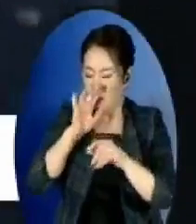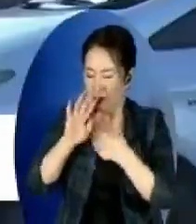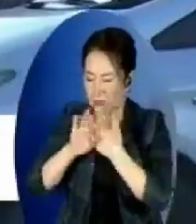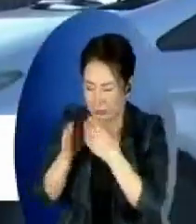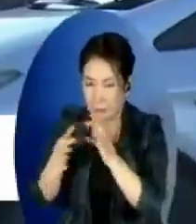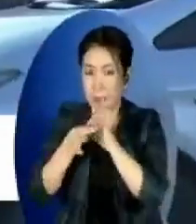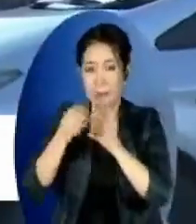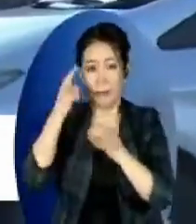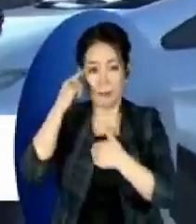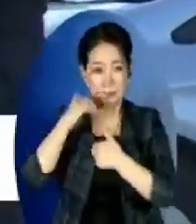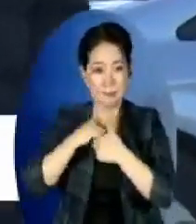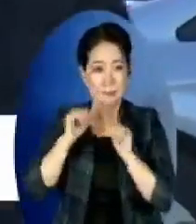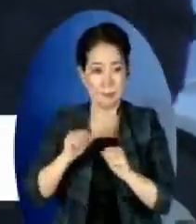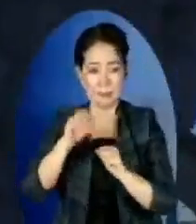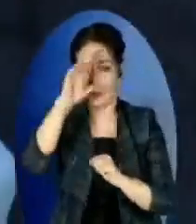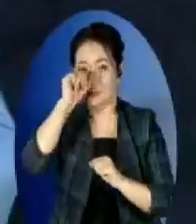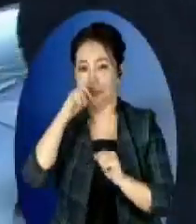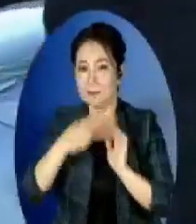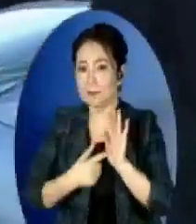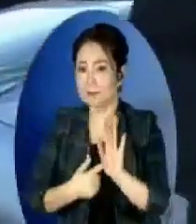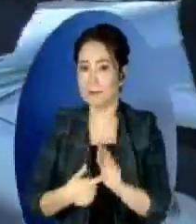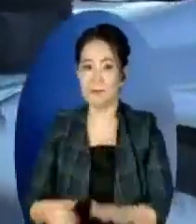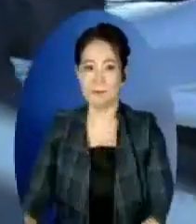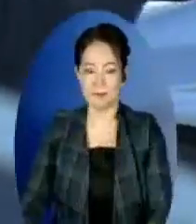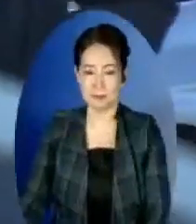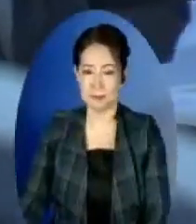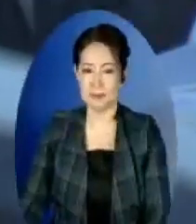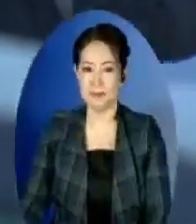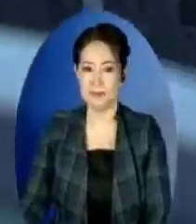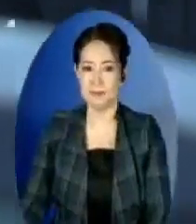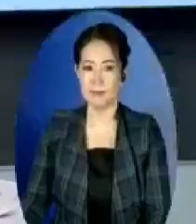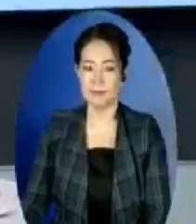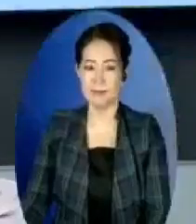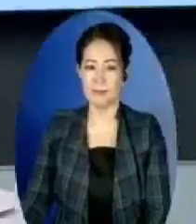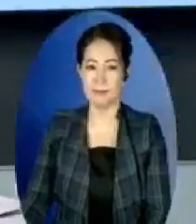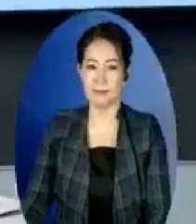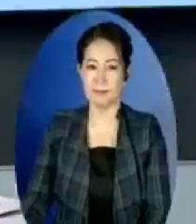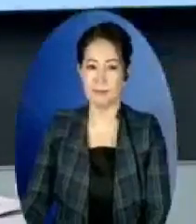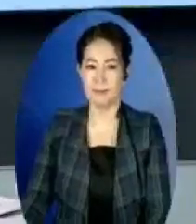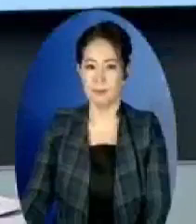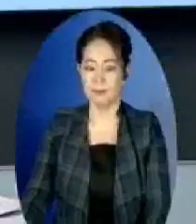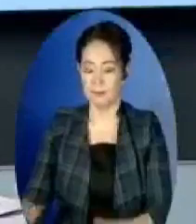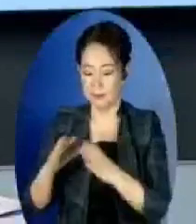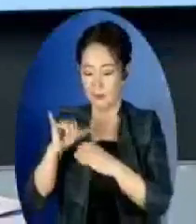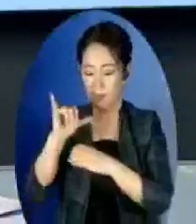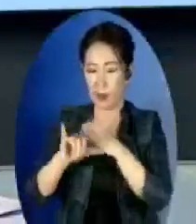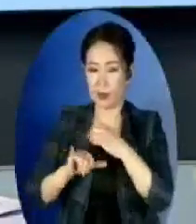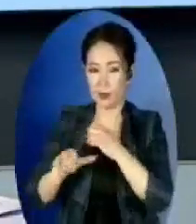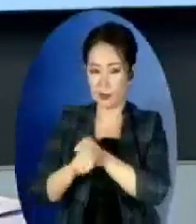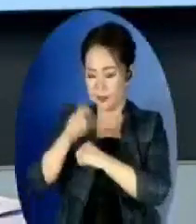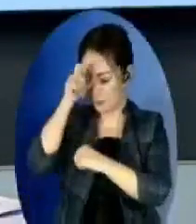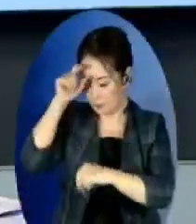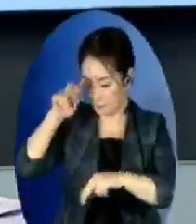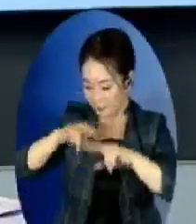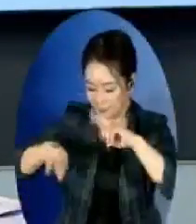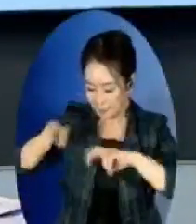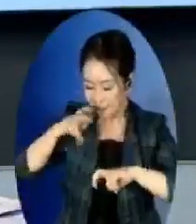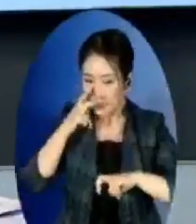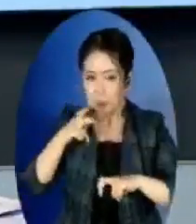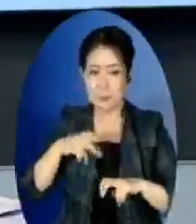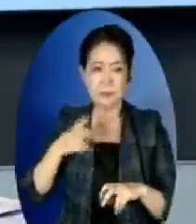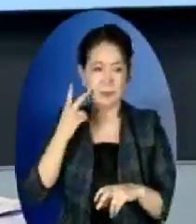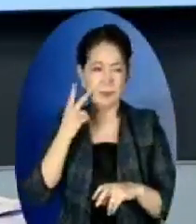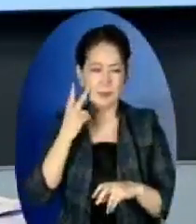салбарын яамнаас мэдээллээ. Олон улсын эрдэмтдийн судалгаагаар бидний цаг